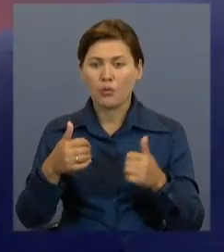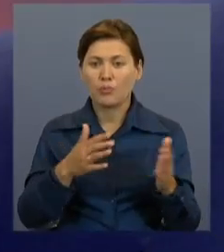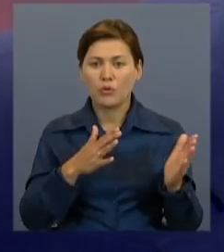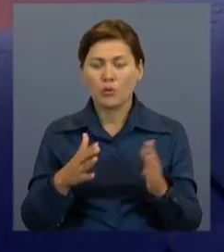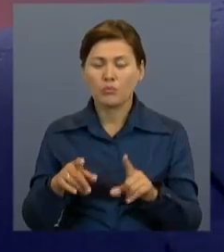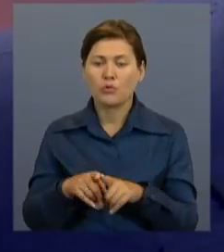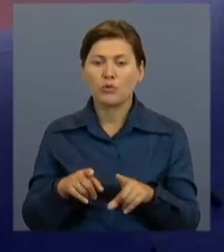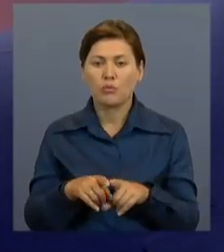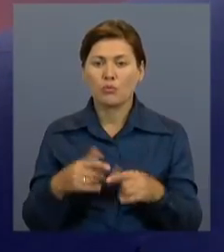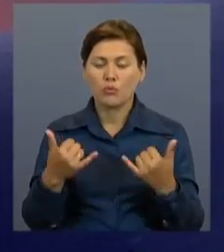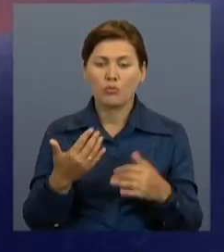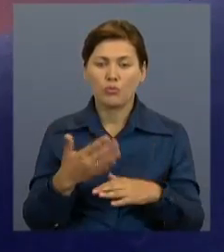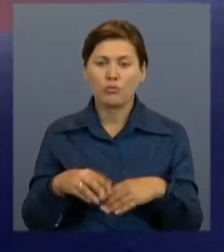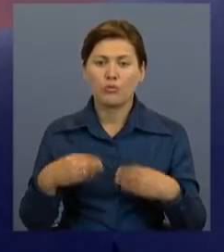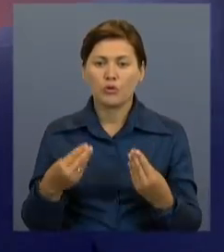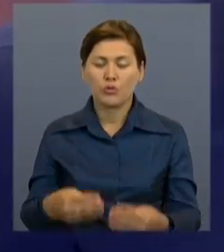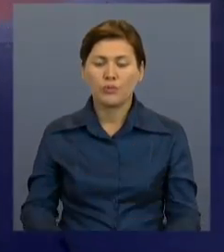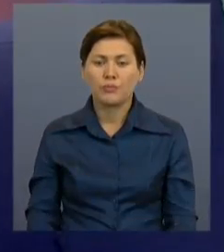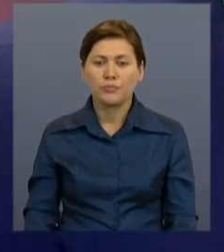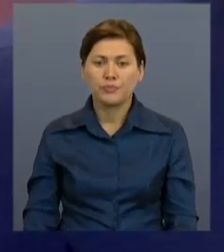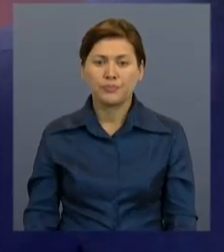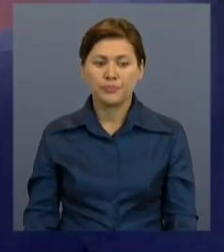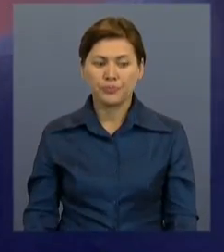қалыптастыру арқылы бүгін бөліп берудеміз. Бұл